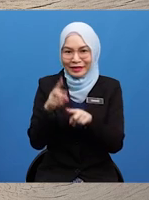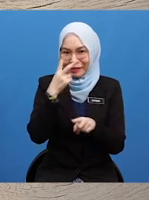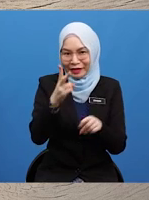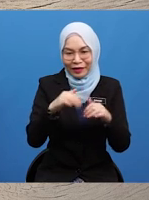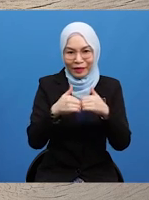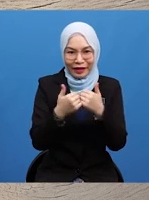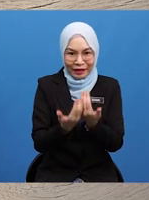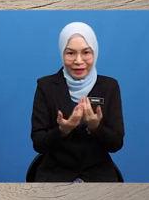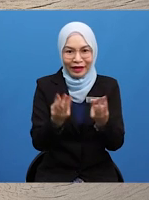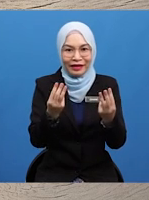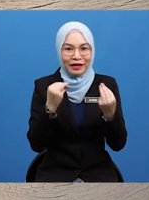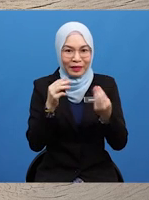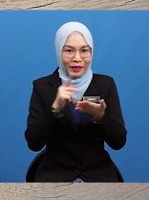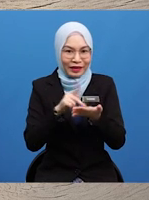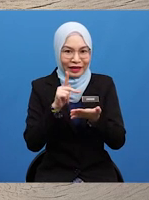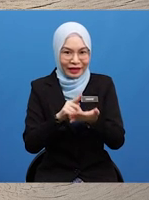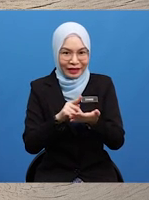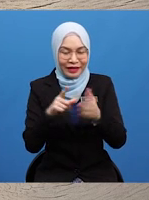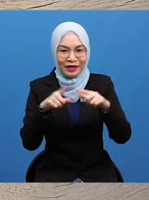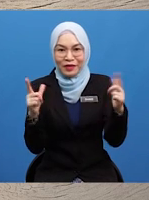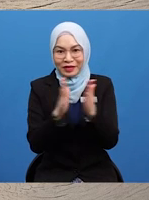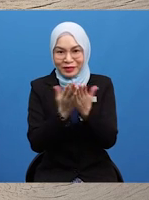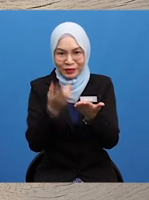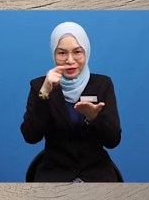bagaimana hendak mengira luas sebuah buku ini.